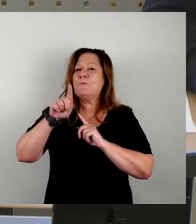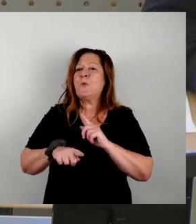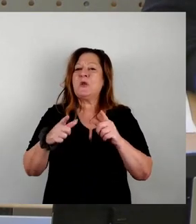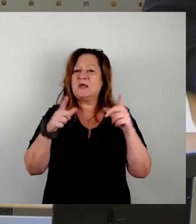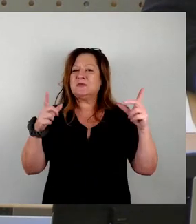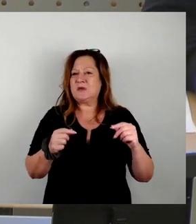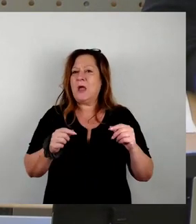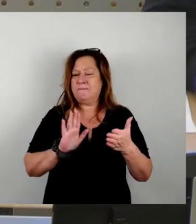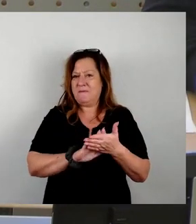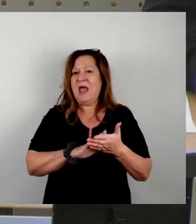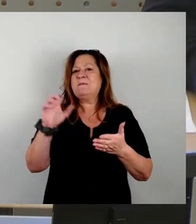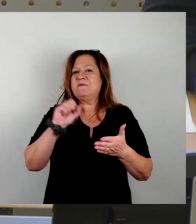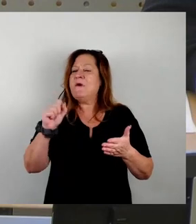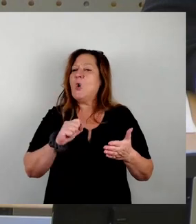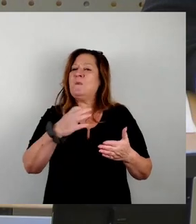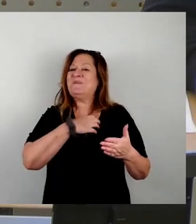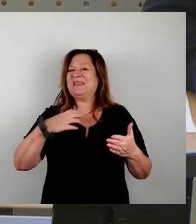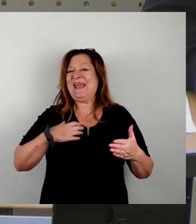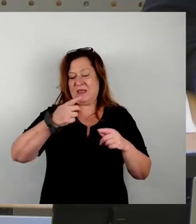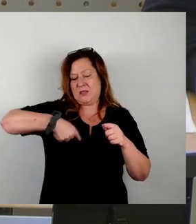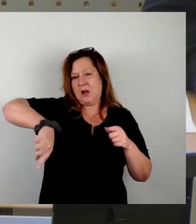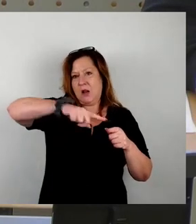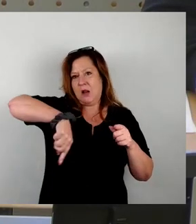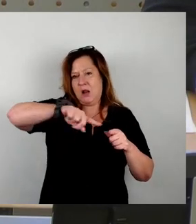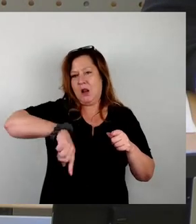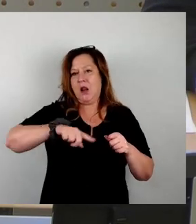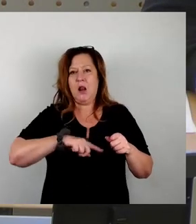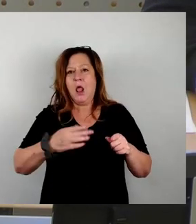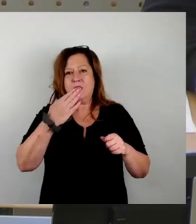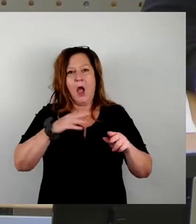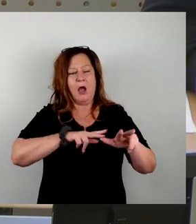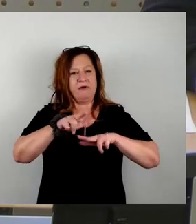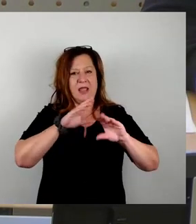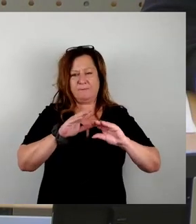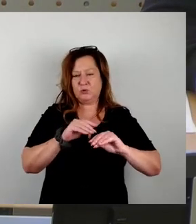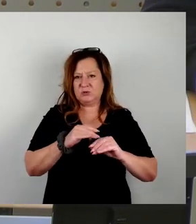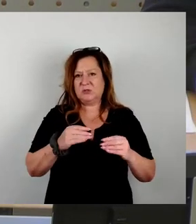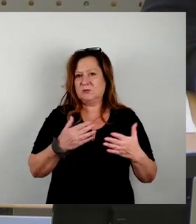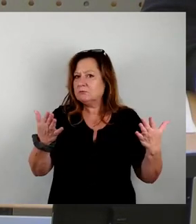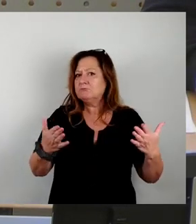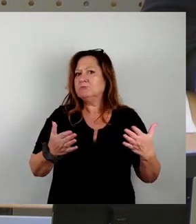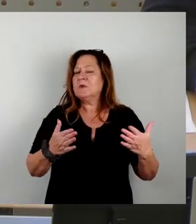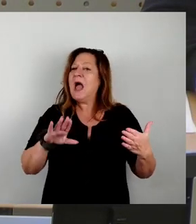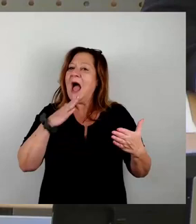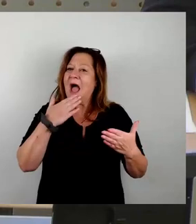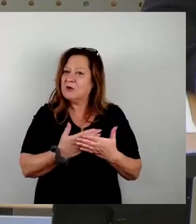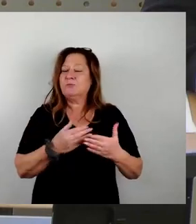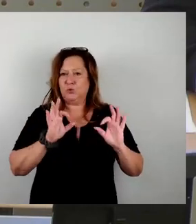bewegen, vor allem hier den städtischen Nahverkehr nutzen, die Flexibilität schätzen, Mobi-Angebote schätzen, die Mitnahme schätzen.